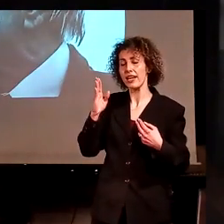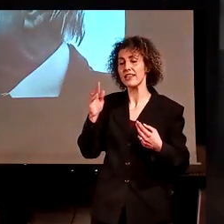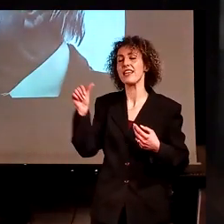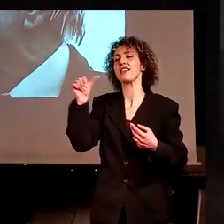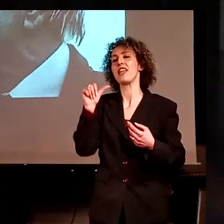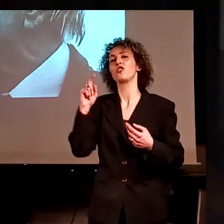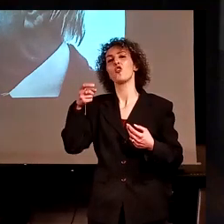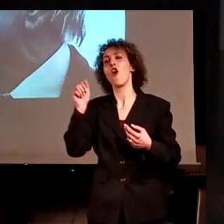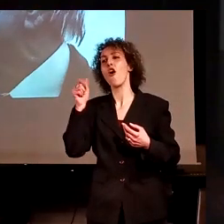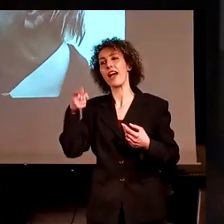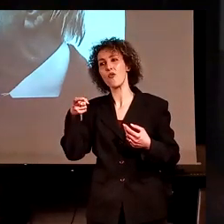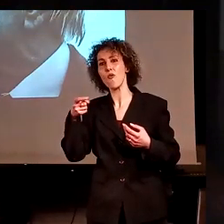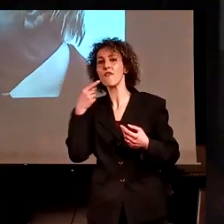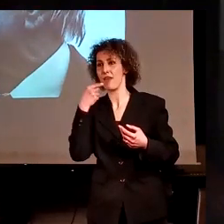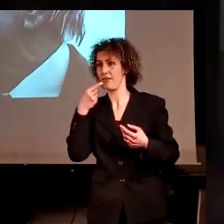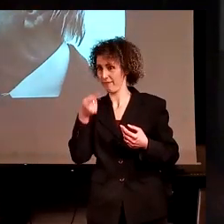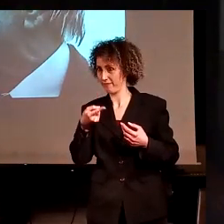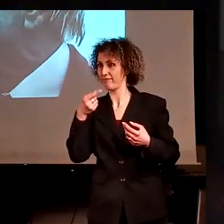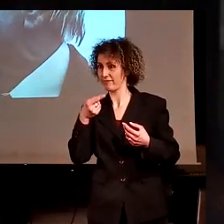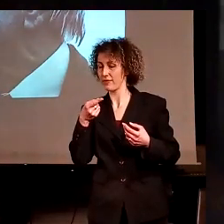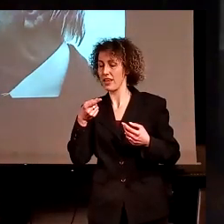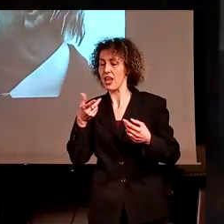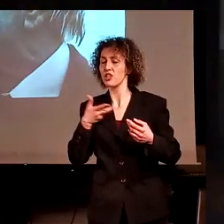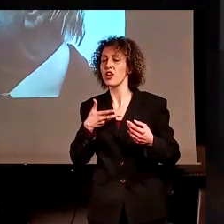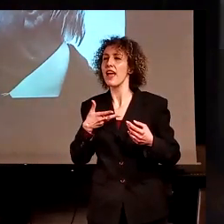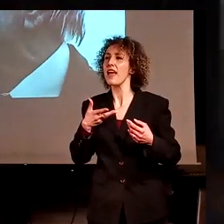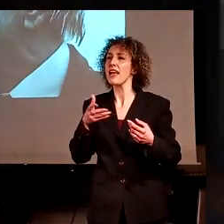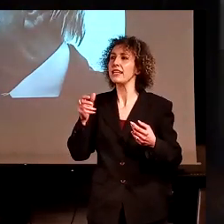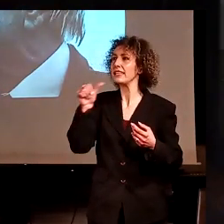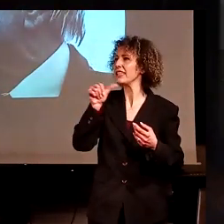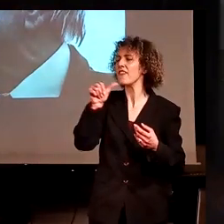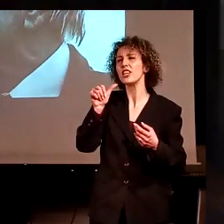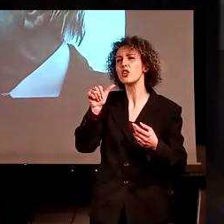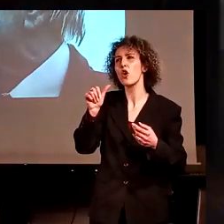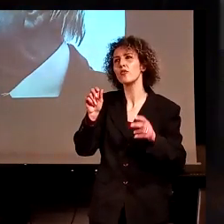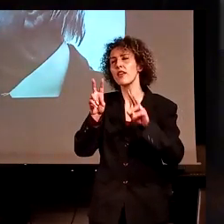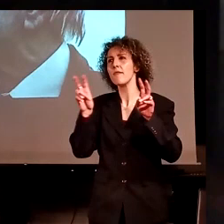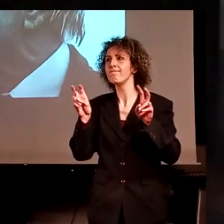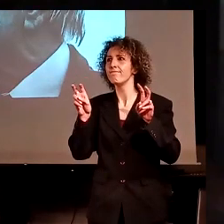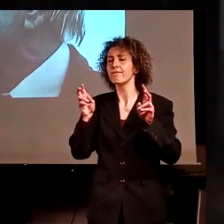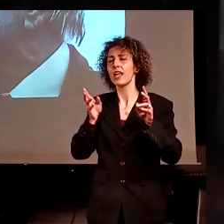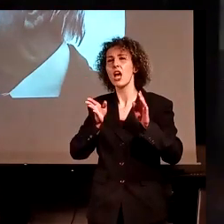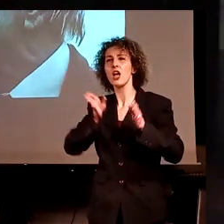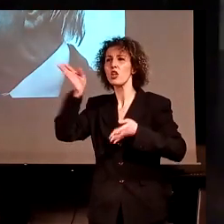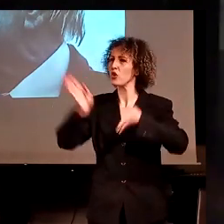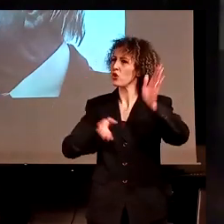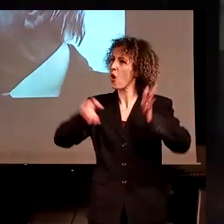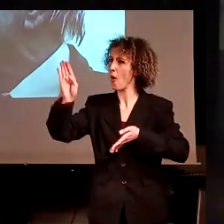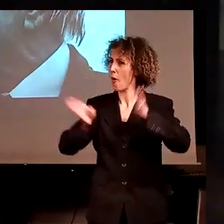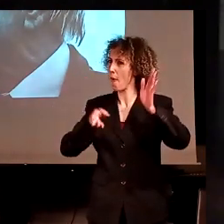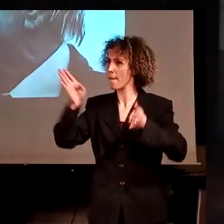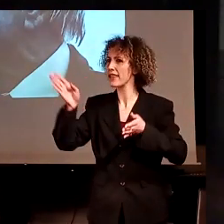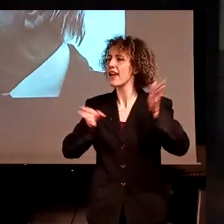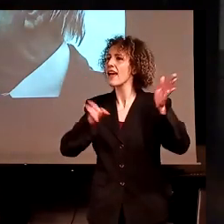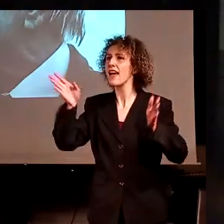raccontarci la forse in comune con stevenson il nomadismo da un continente a un altro per un certo periodo è come dire